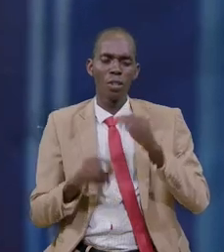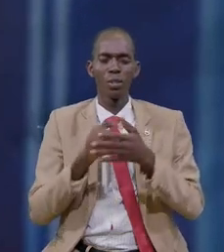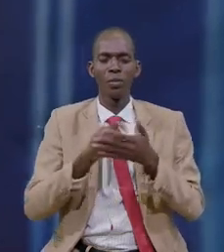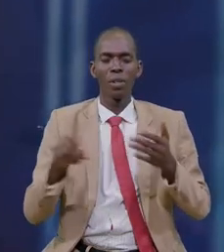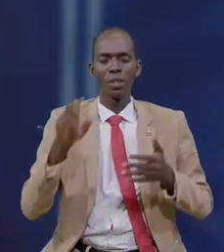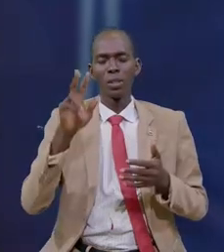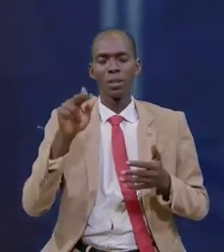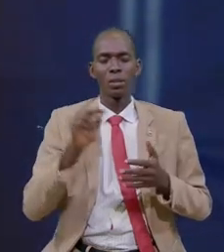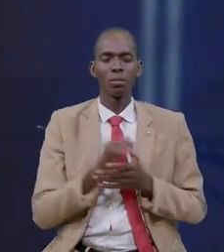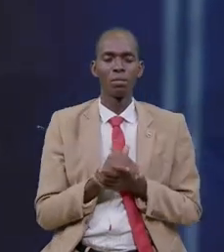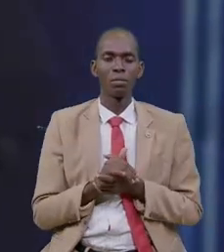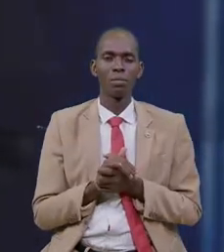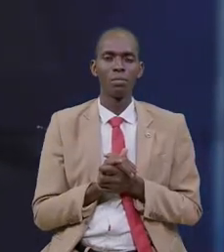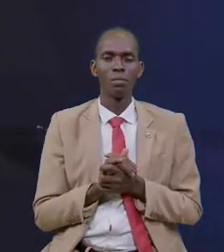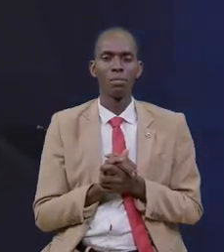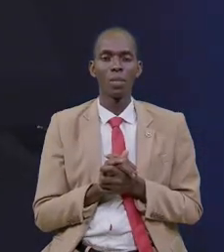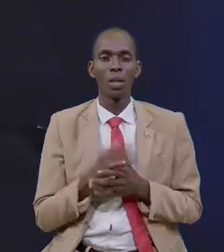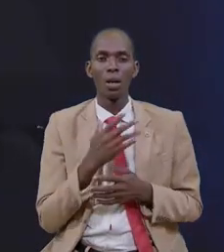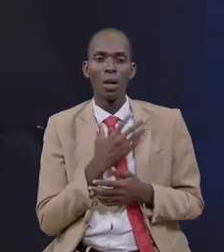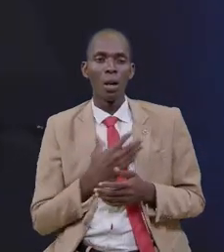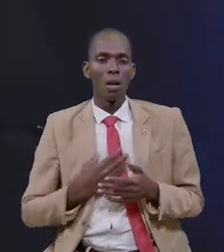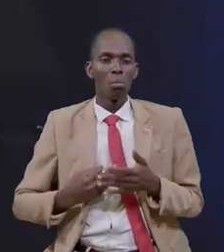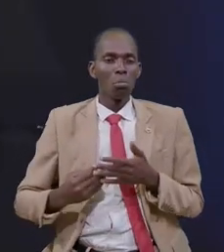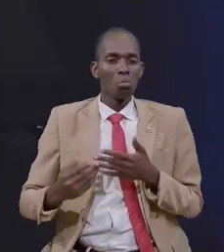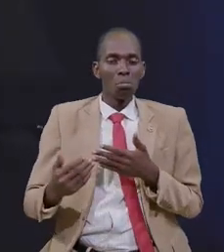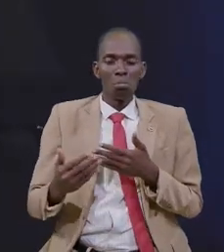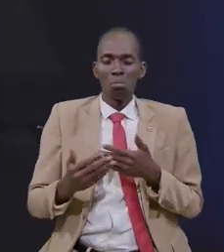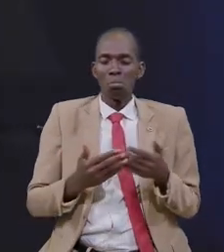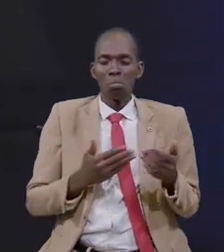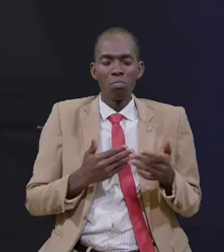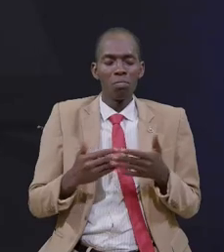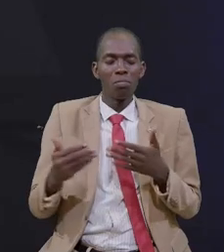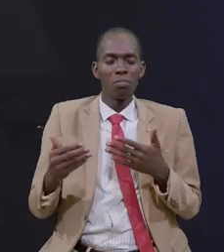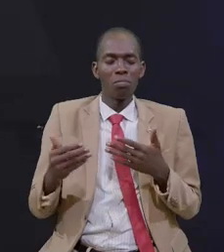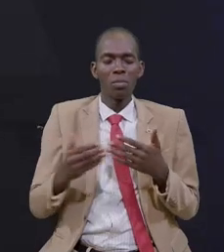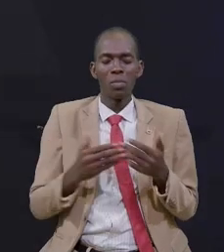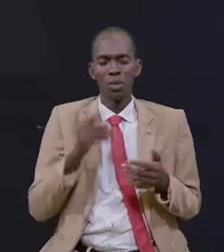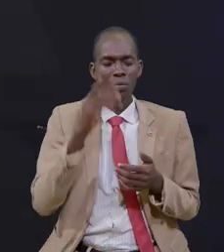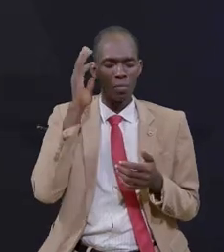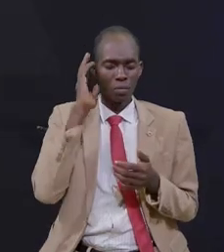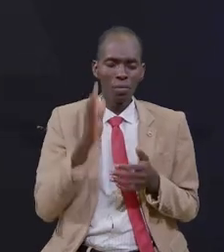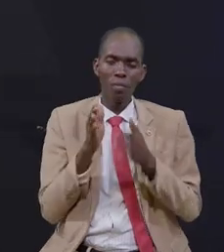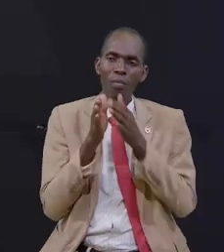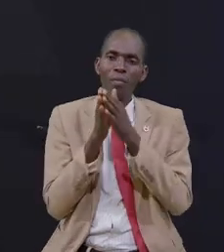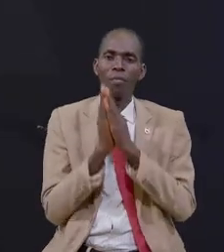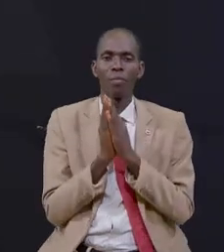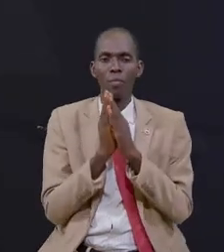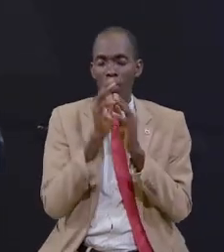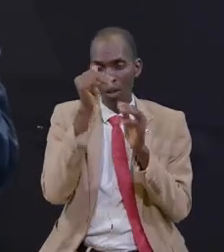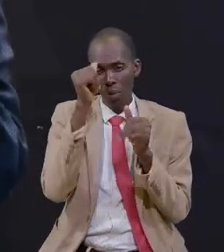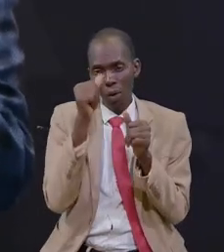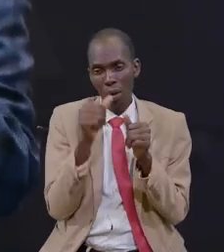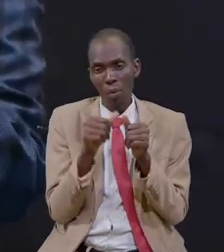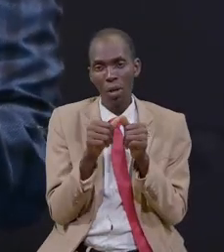Jean 14, 13. Tout ce que vous demanderez,